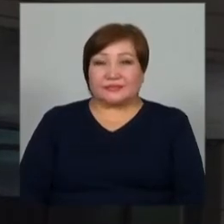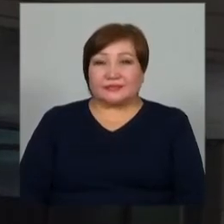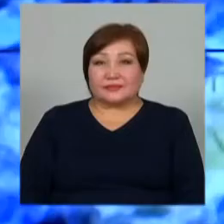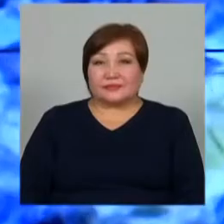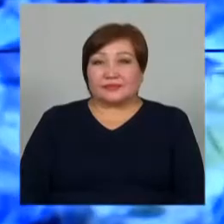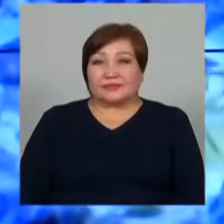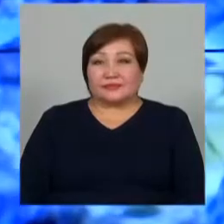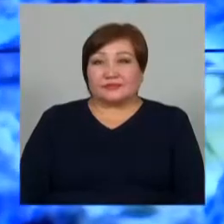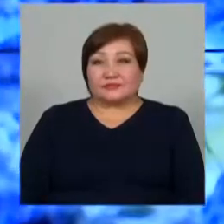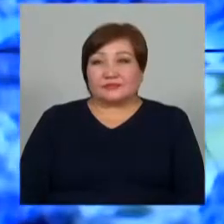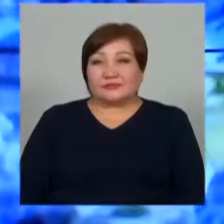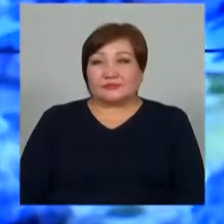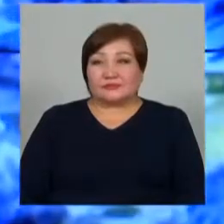телеарнасы.